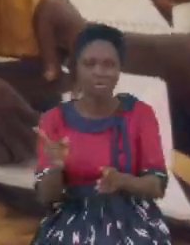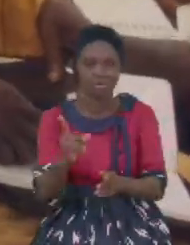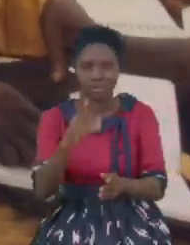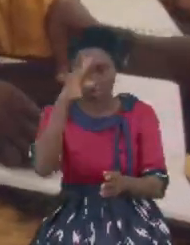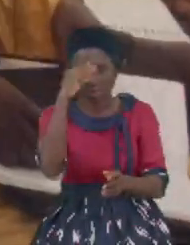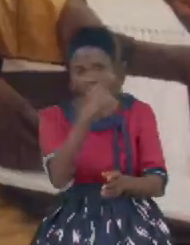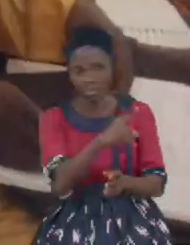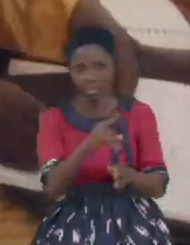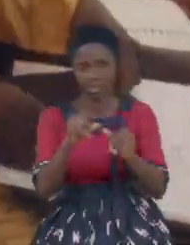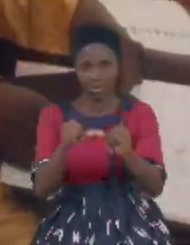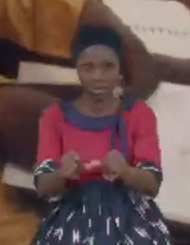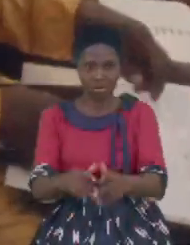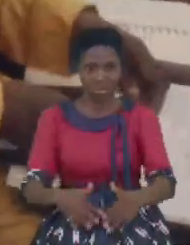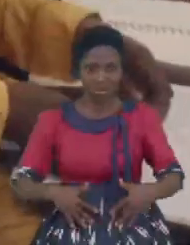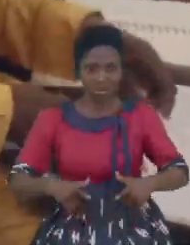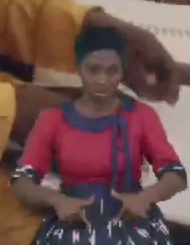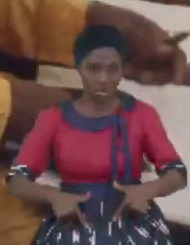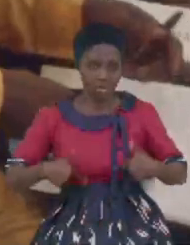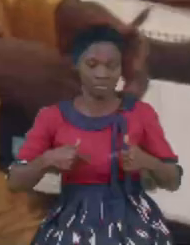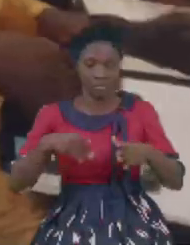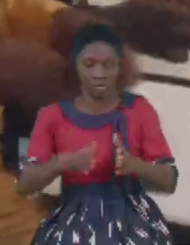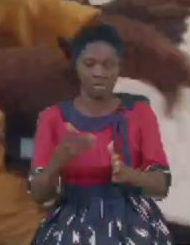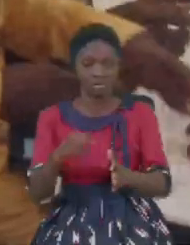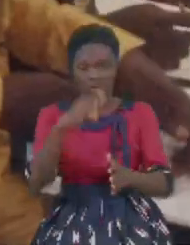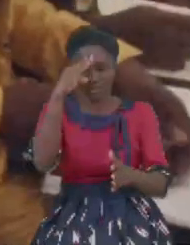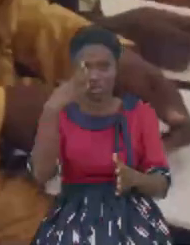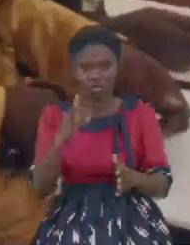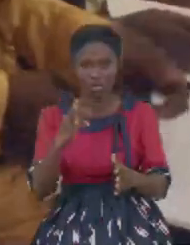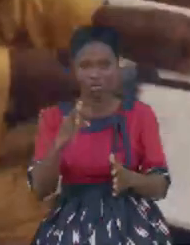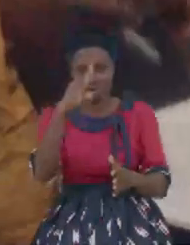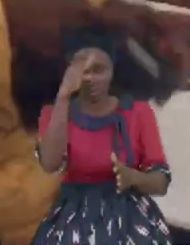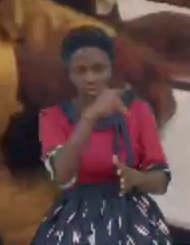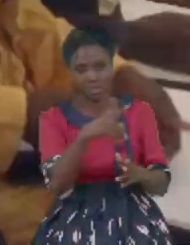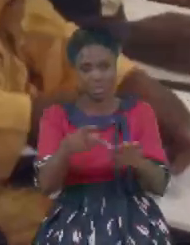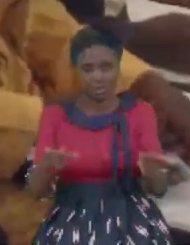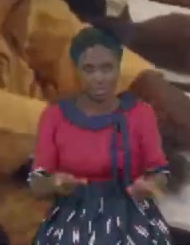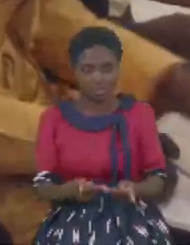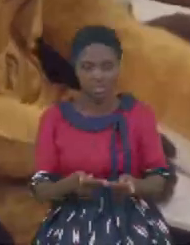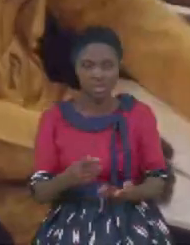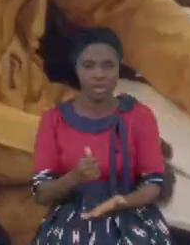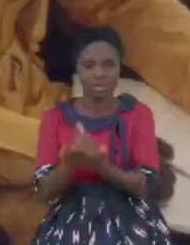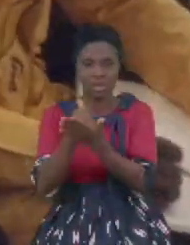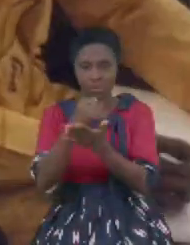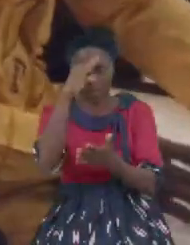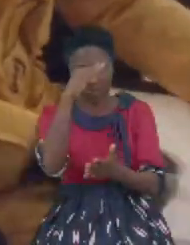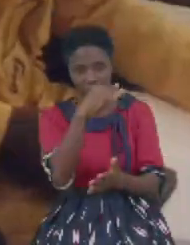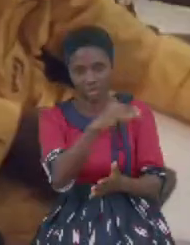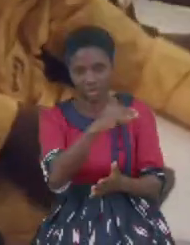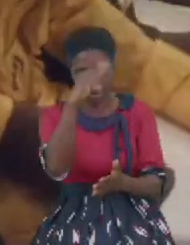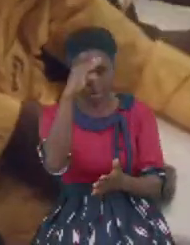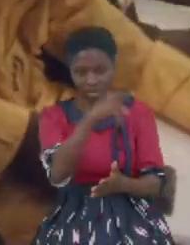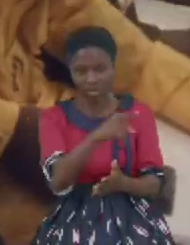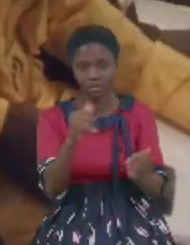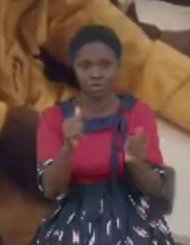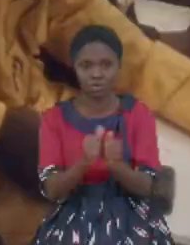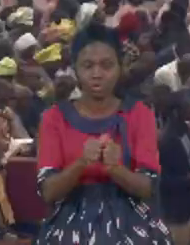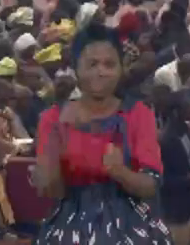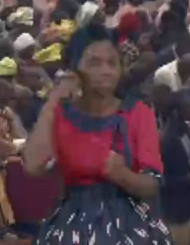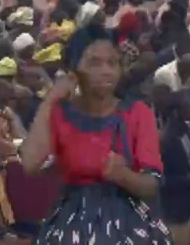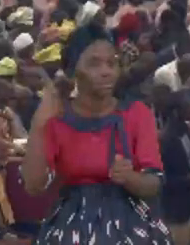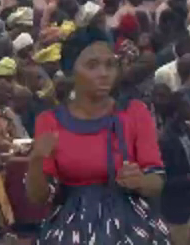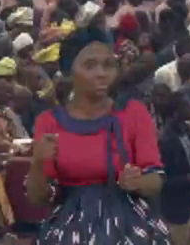du peuple de l'Éternel, les gens du lieu leur donneront de l'argent, de l'or,